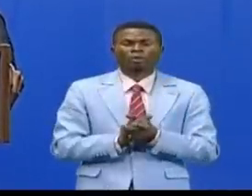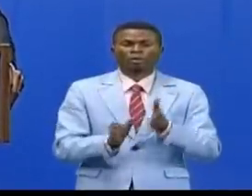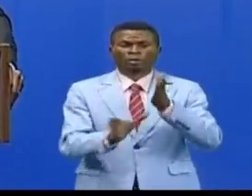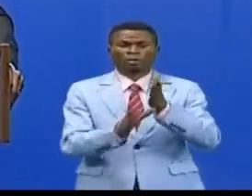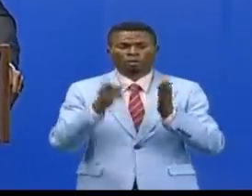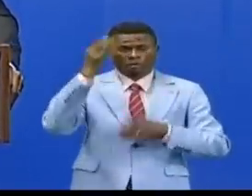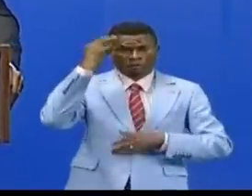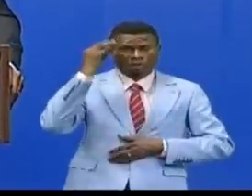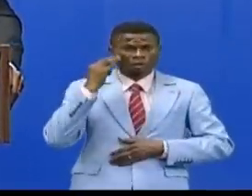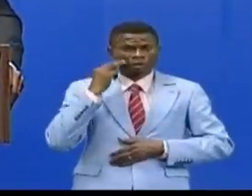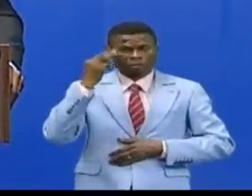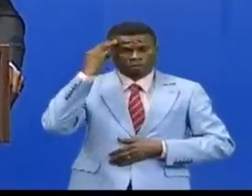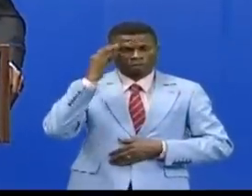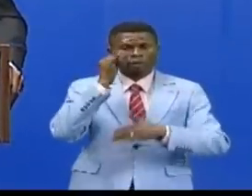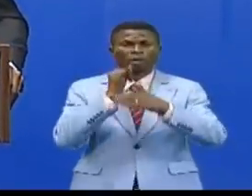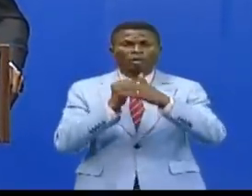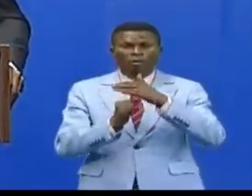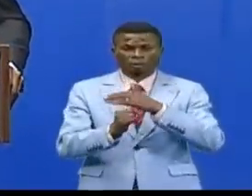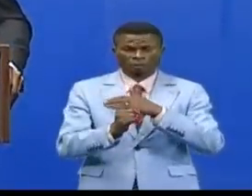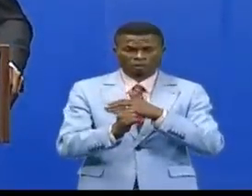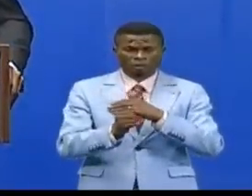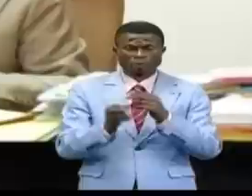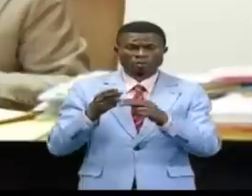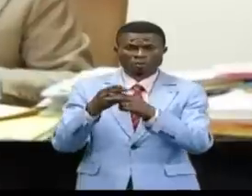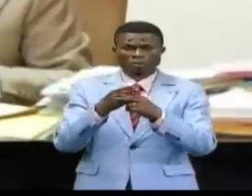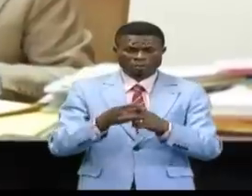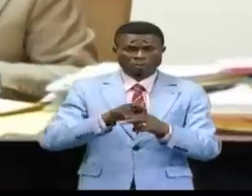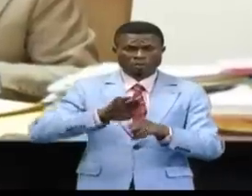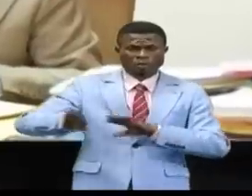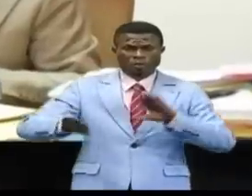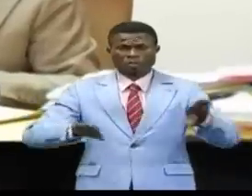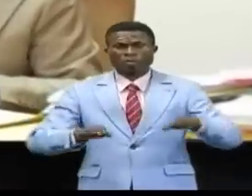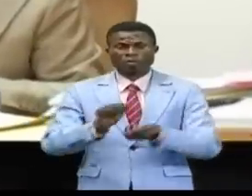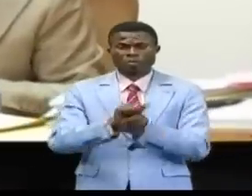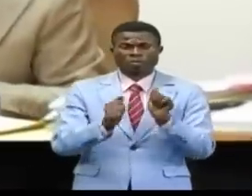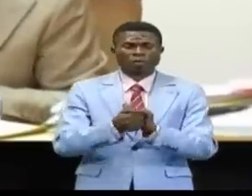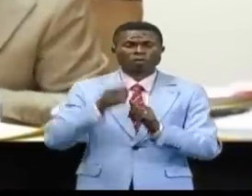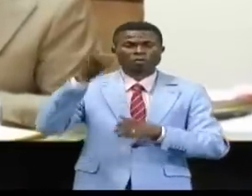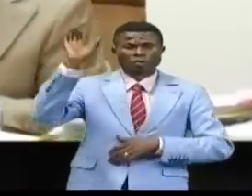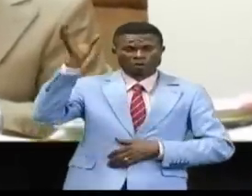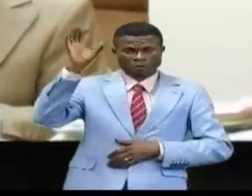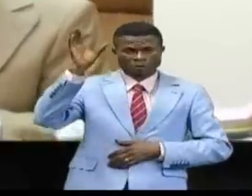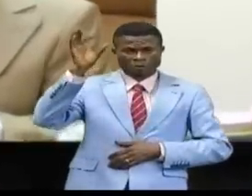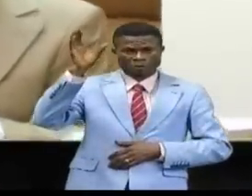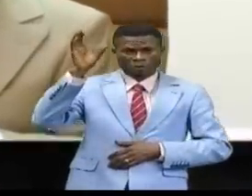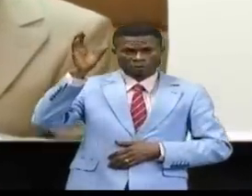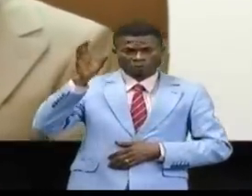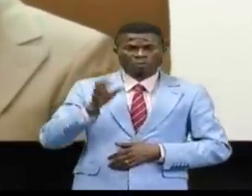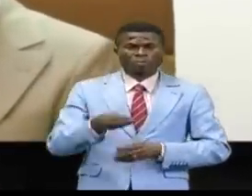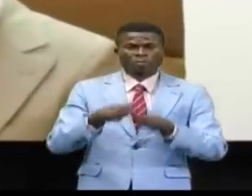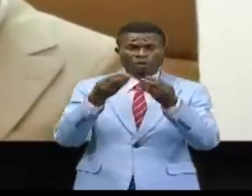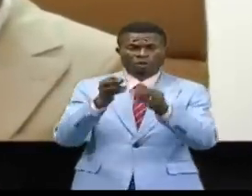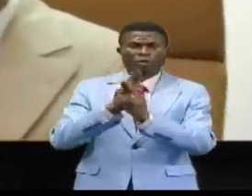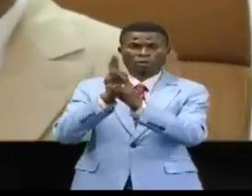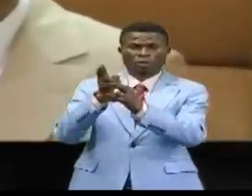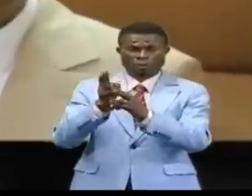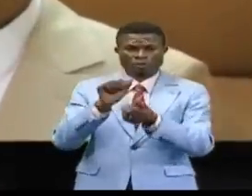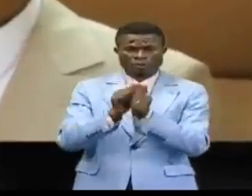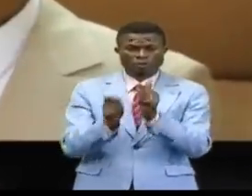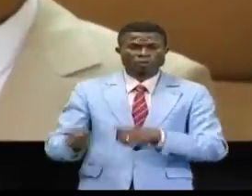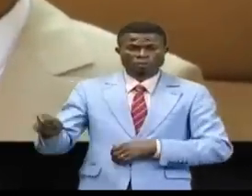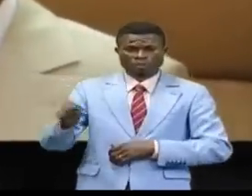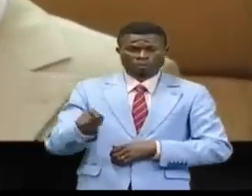vice-premier ministre, ministre de l'Intérieur, Sécurité, Décentralisation et Affaires coutumières, a fait le point de l'état du